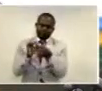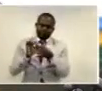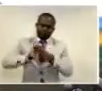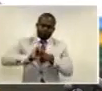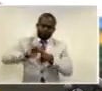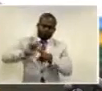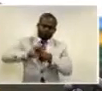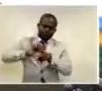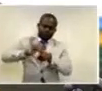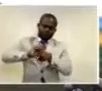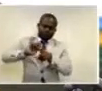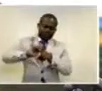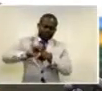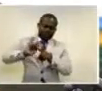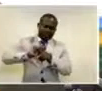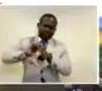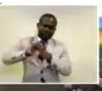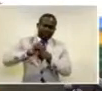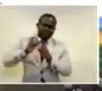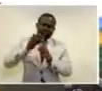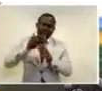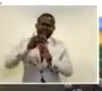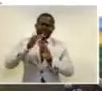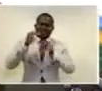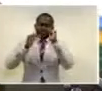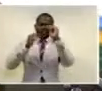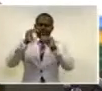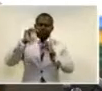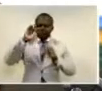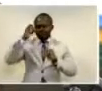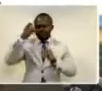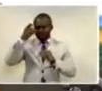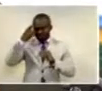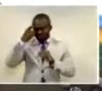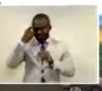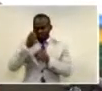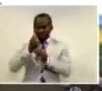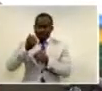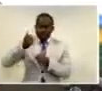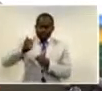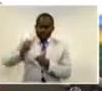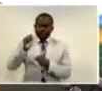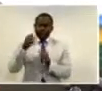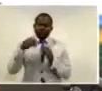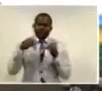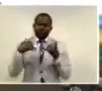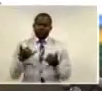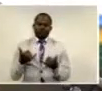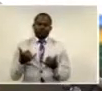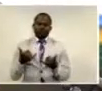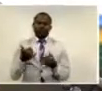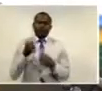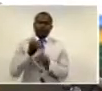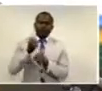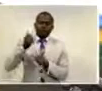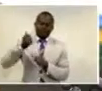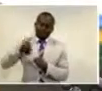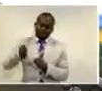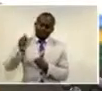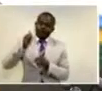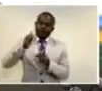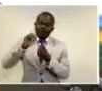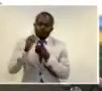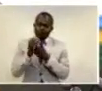mwadutoje hagati y'inzego za leta n'abikorera ubu ngubu abikorera nabo uwo muco